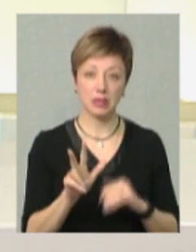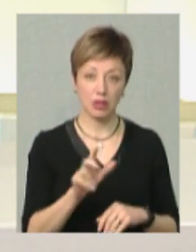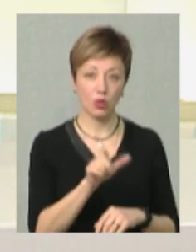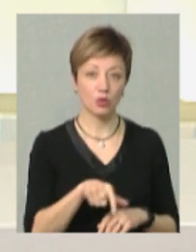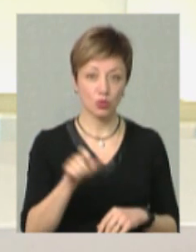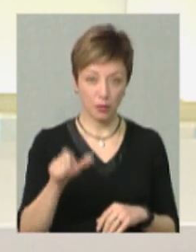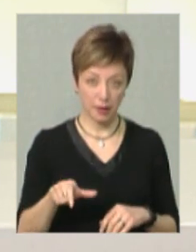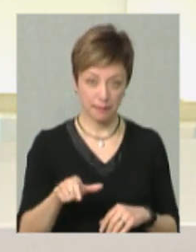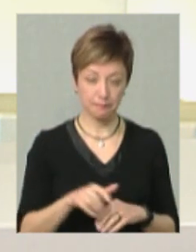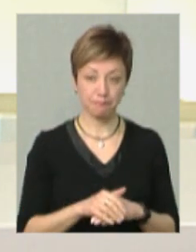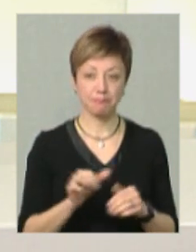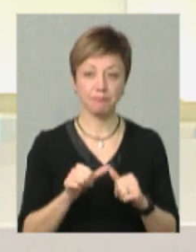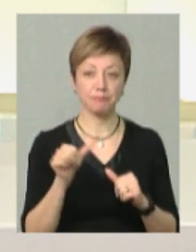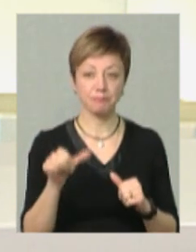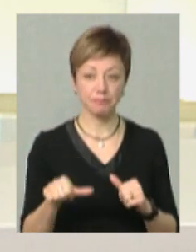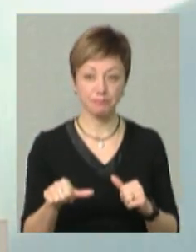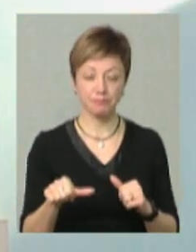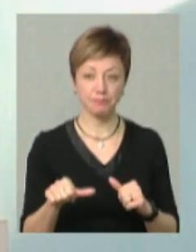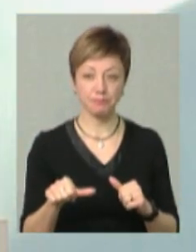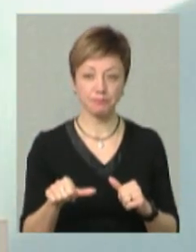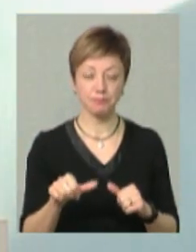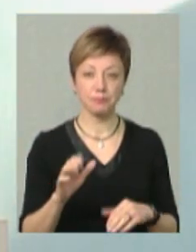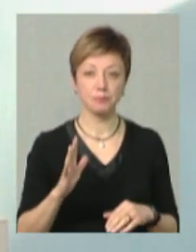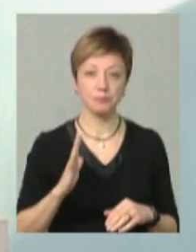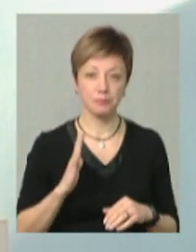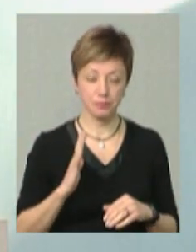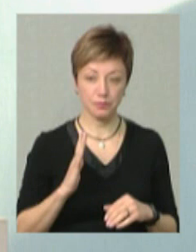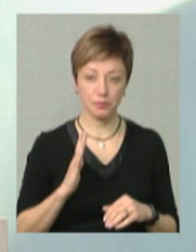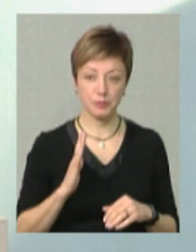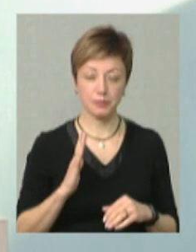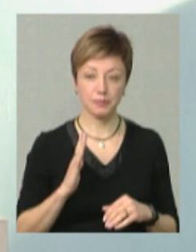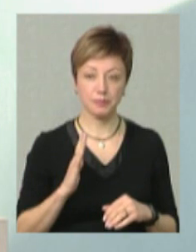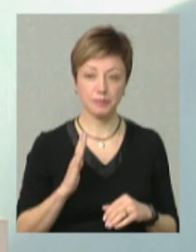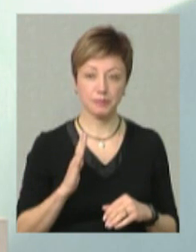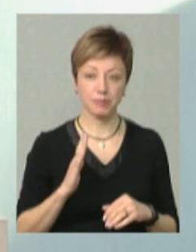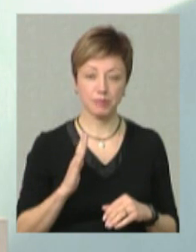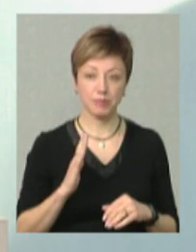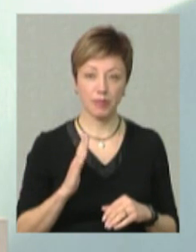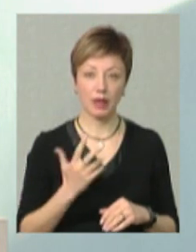особи. З них було